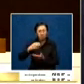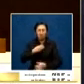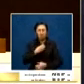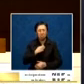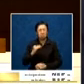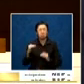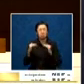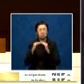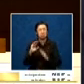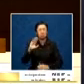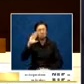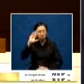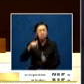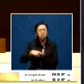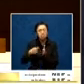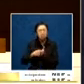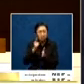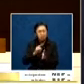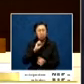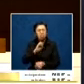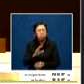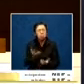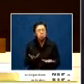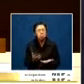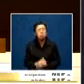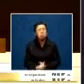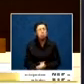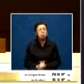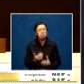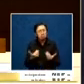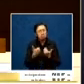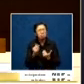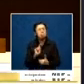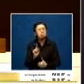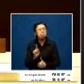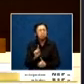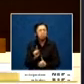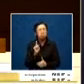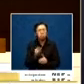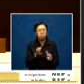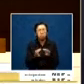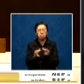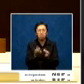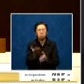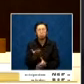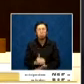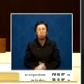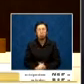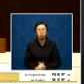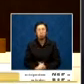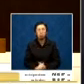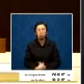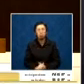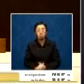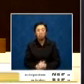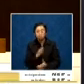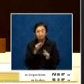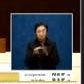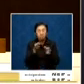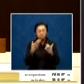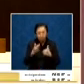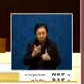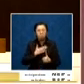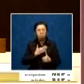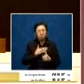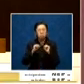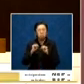ขาเรียกอะไรอันนี้เอาลอดช่องเอาเทคนิคมาบดบังเจตนารมรัฐธรรมนูญ ครับ ซึ่ง ซึ่งเป็นสิ่งที่มันใช้กันในทางกฎหมายอยู่ตลอดอ่ะไอการเอ